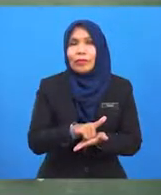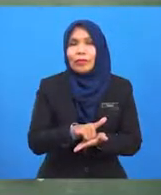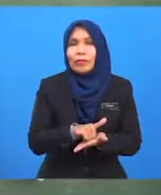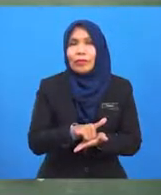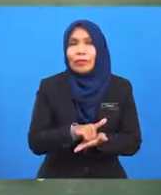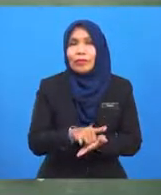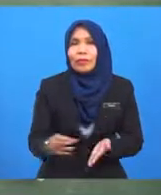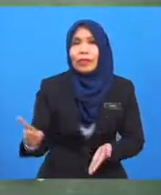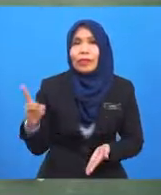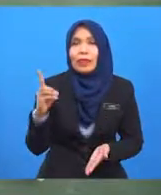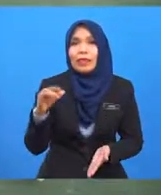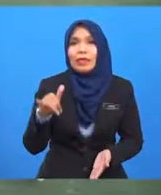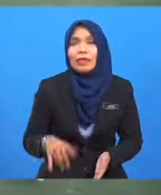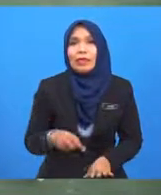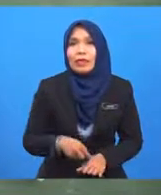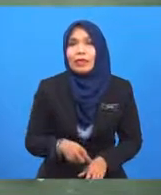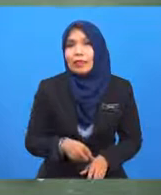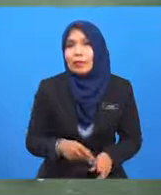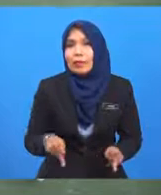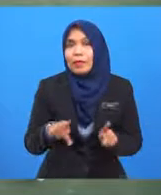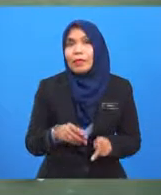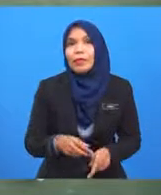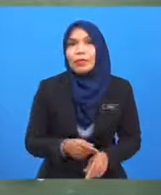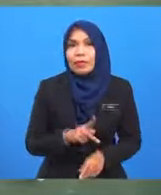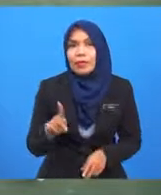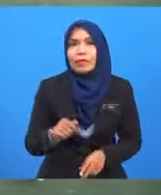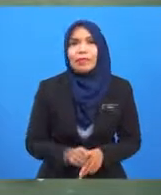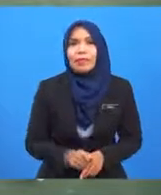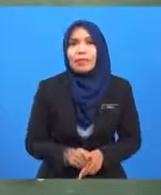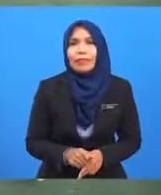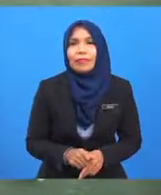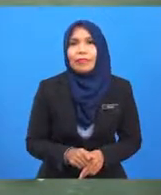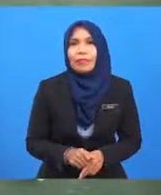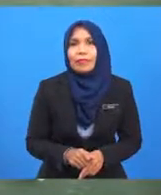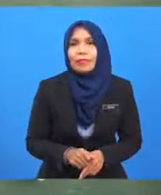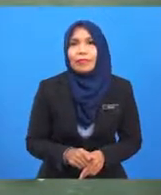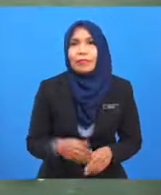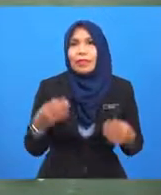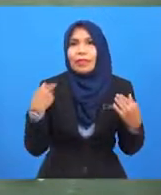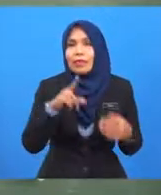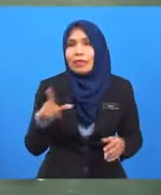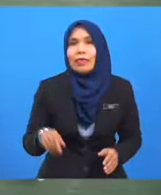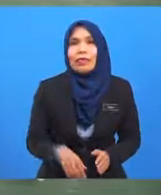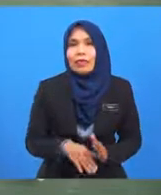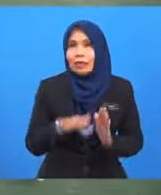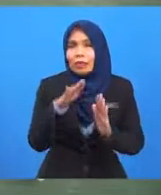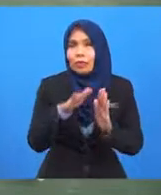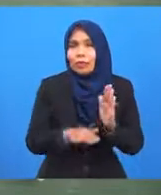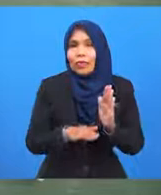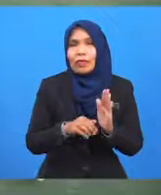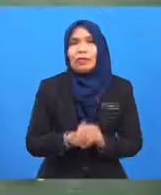diperlukan untuk menggerakkan kenderaan adalah kurang berbanding jalan yang